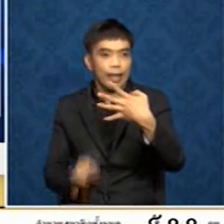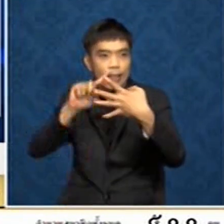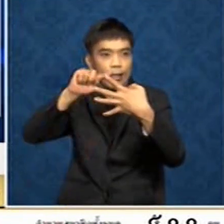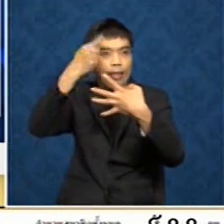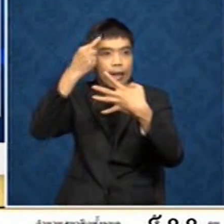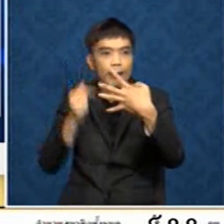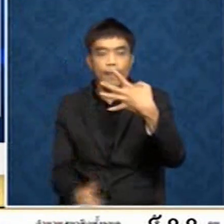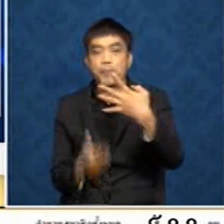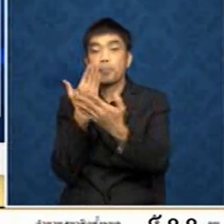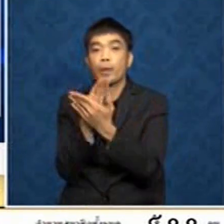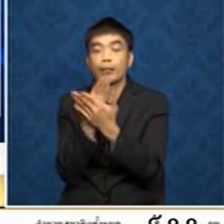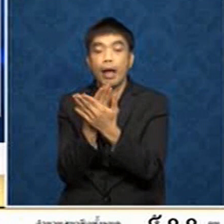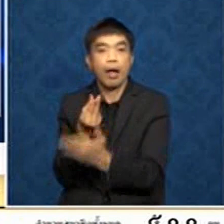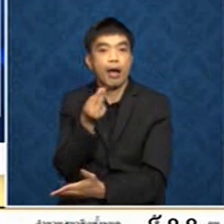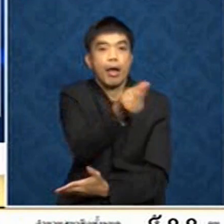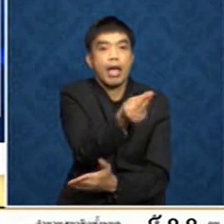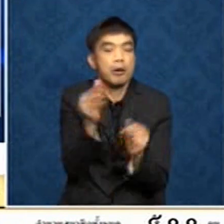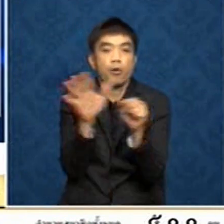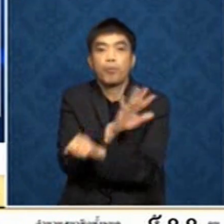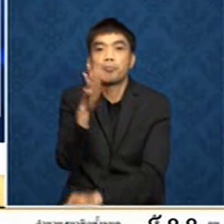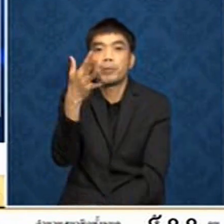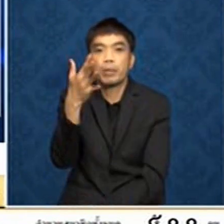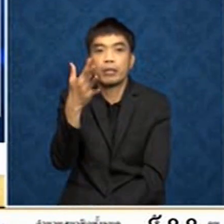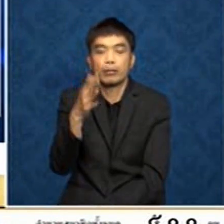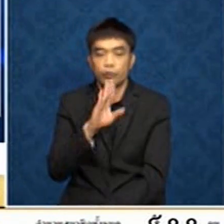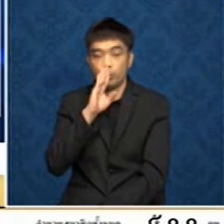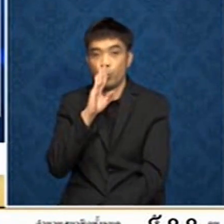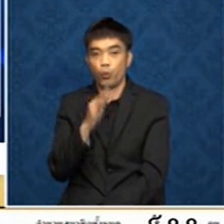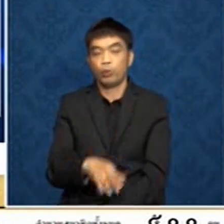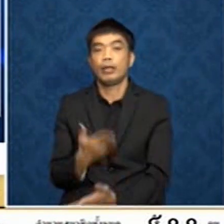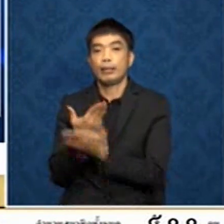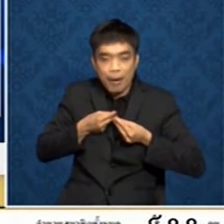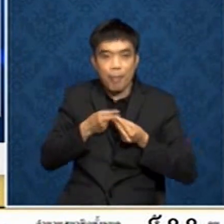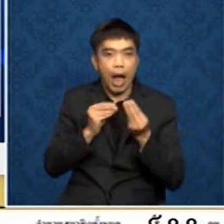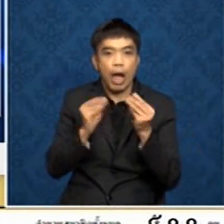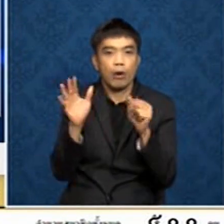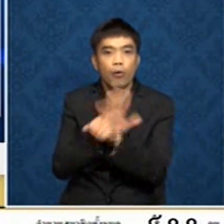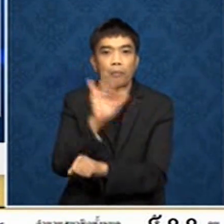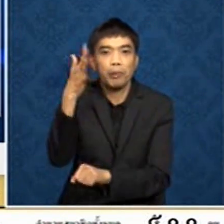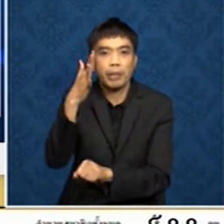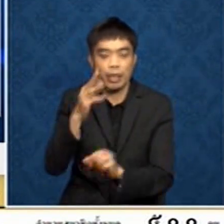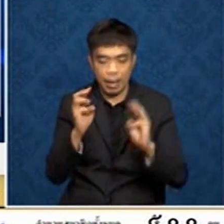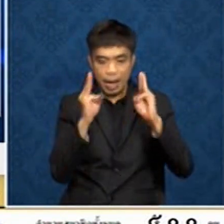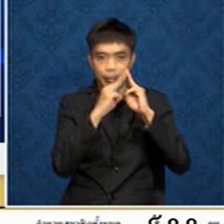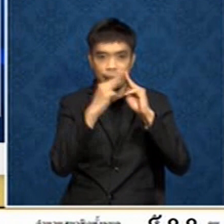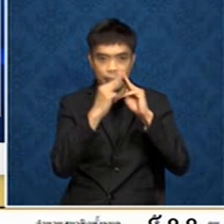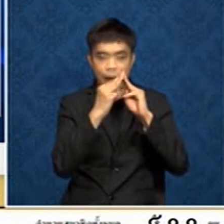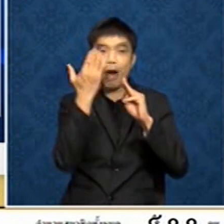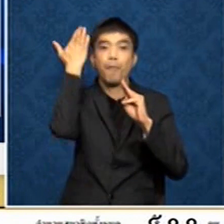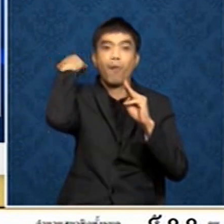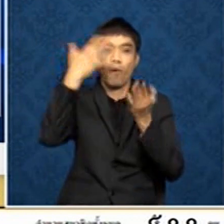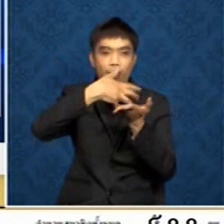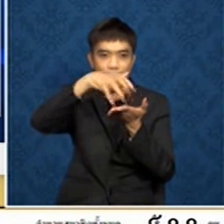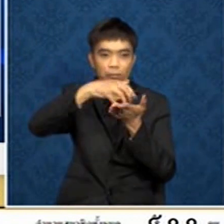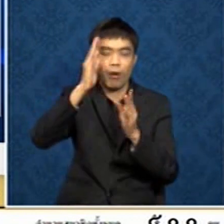รพสตก็ยังคงได้เงินอุดหนุนจากสำนักงบประมาณไม่ครบทำให้โรงพยาบาลส่งเสริมสุขภาพตำบลไม่